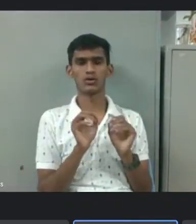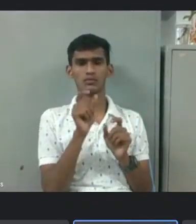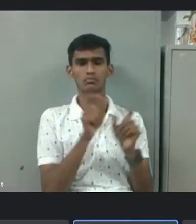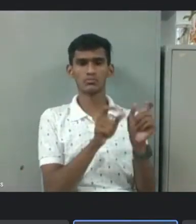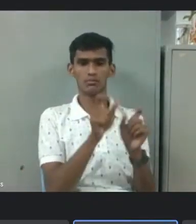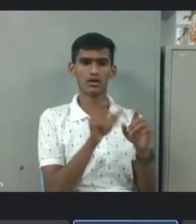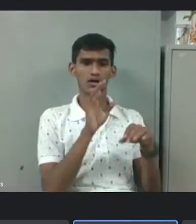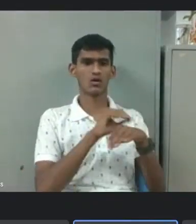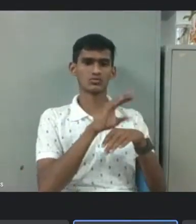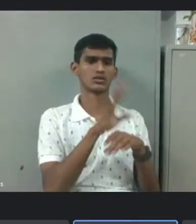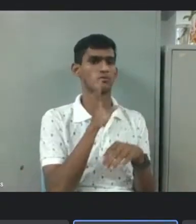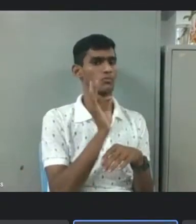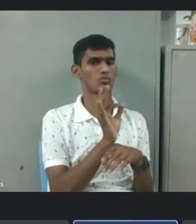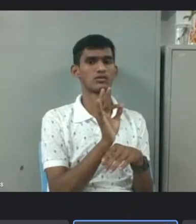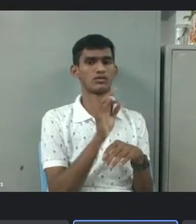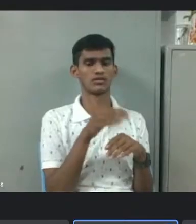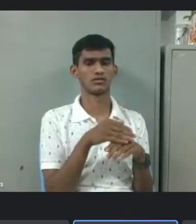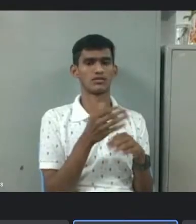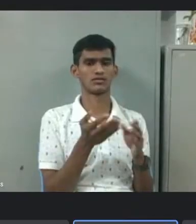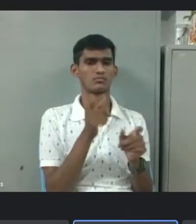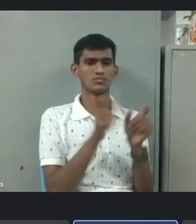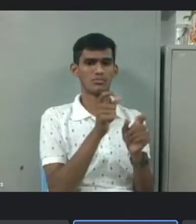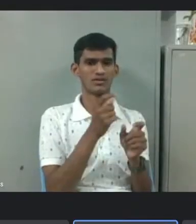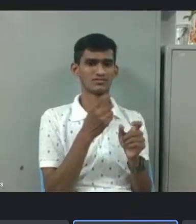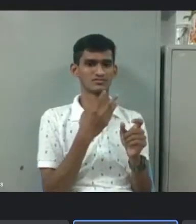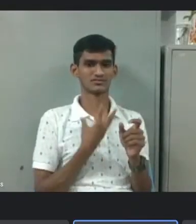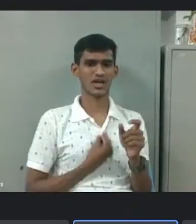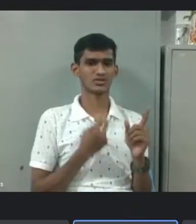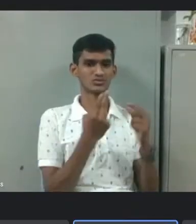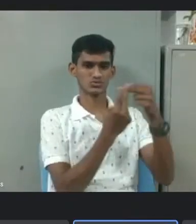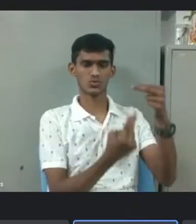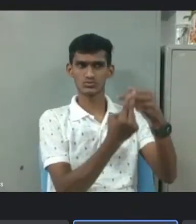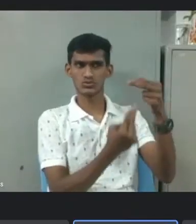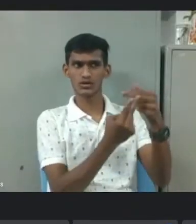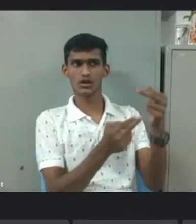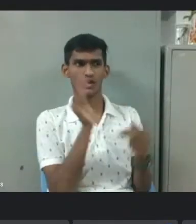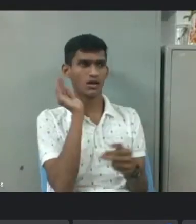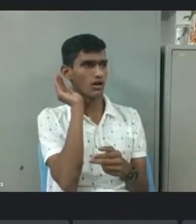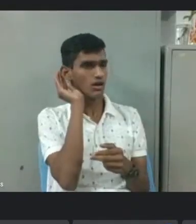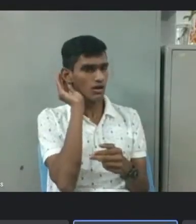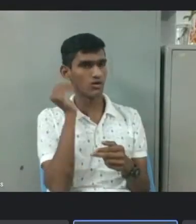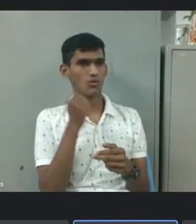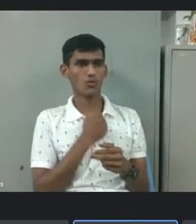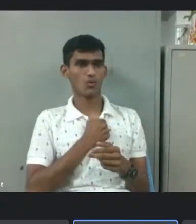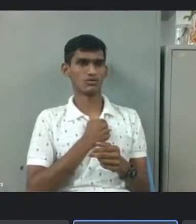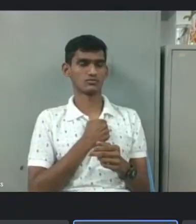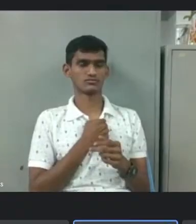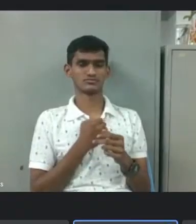അപ്പൊ ഞാൻ ഒരുപാട് ആളുടെ വിഷമങ്ങൾ ഞാൻ കേൾക്കാറുണ്ട്. പിന്നെ എന്റെ വിഷമം എനിക്ക് സ്വയം അറിയാം. അപ്പൊ ആ ഒരു നിലക്ക് ഞാൻ